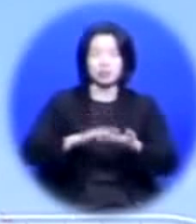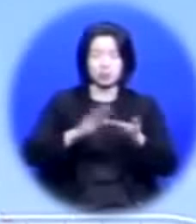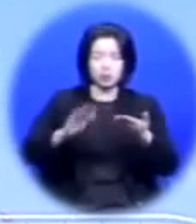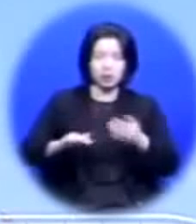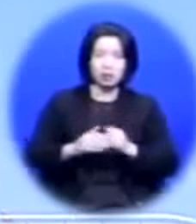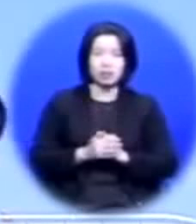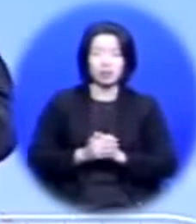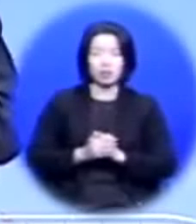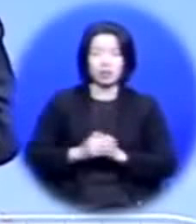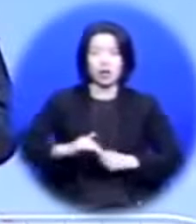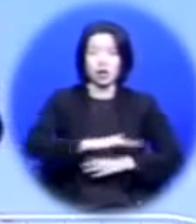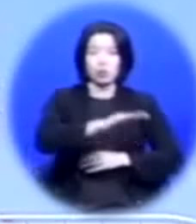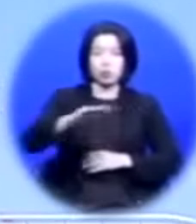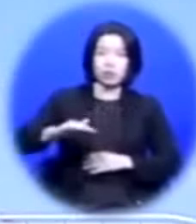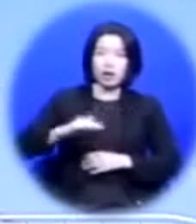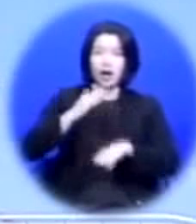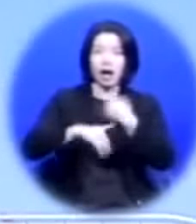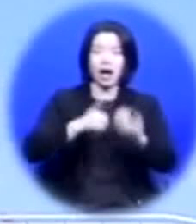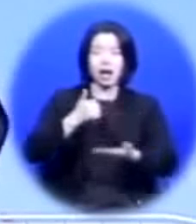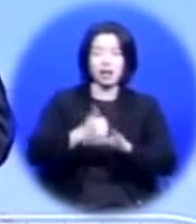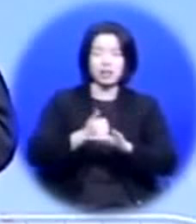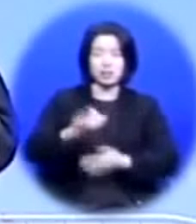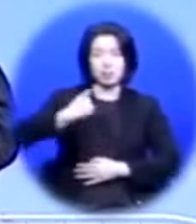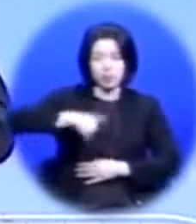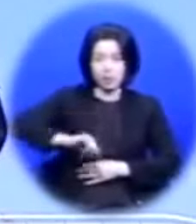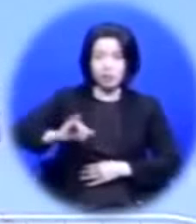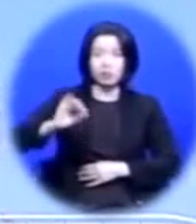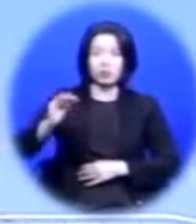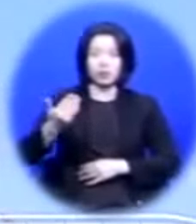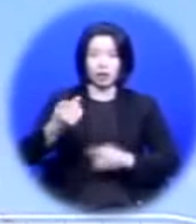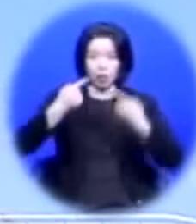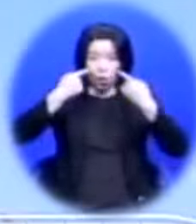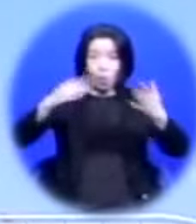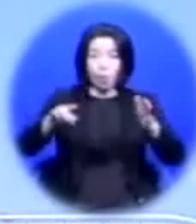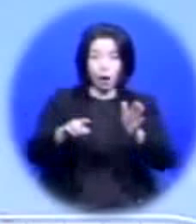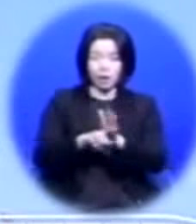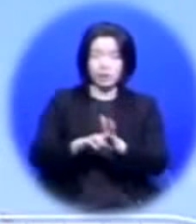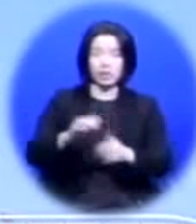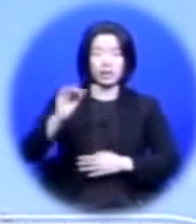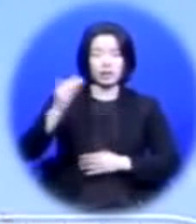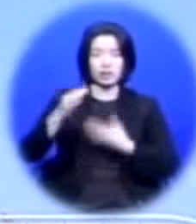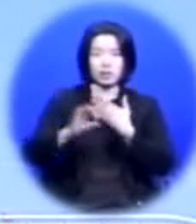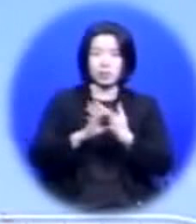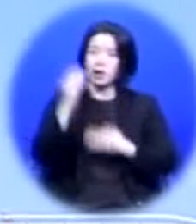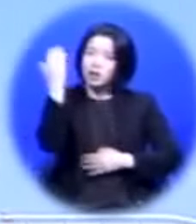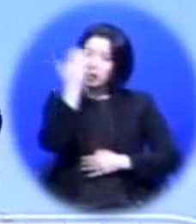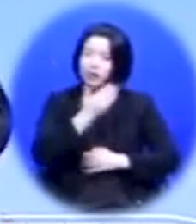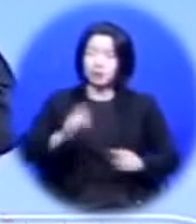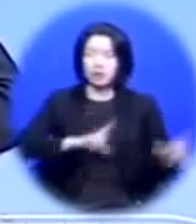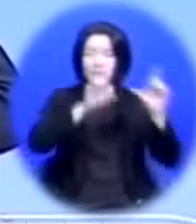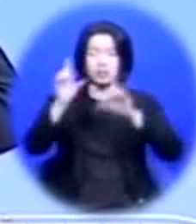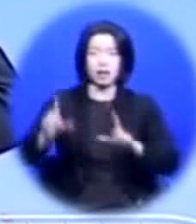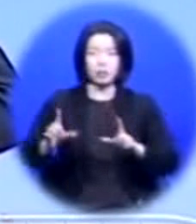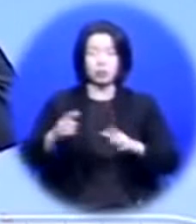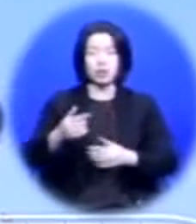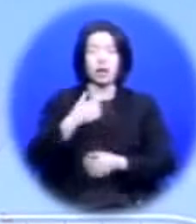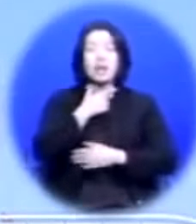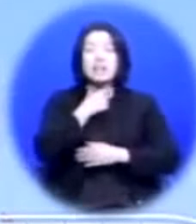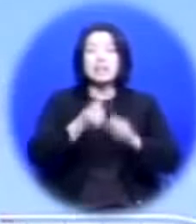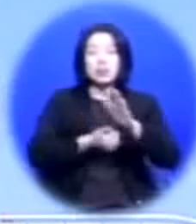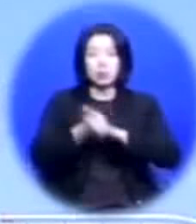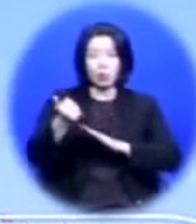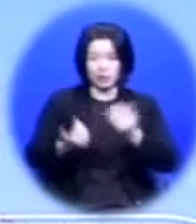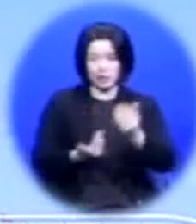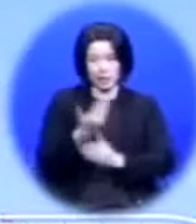뜻이죠 우리가 하나님의 자 자녀가 되었다고 확신하게 되면 깨끗하게 살고자 하는 소원이 생길